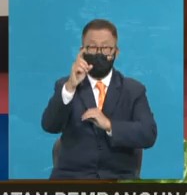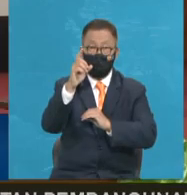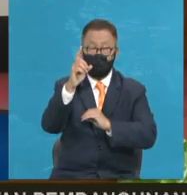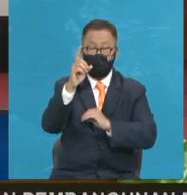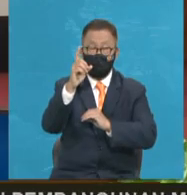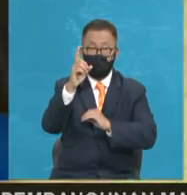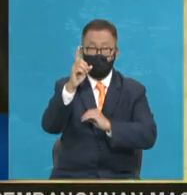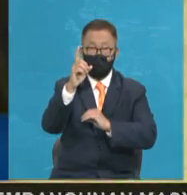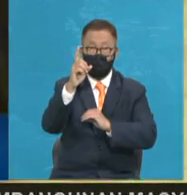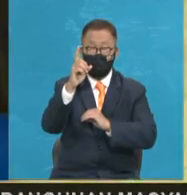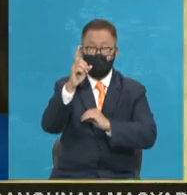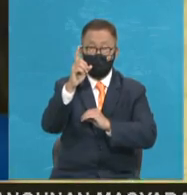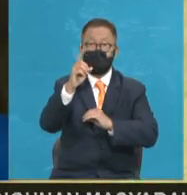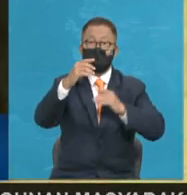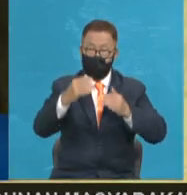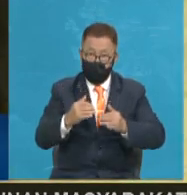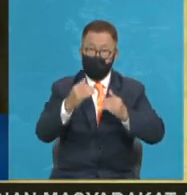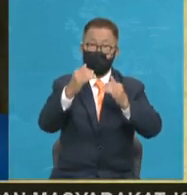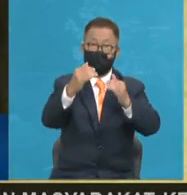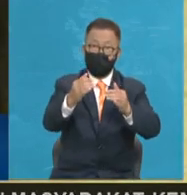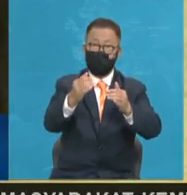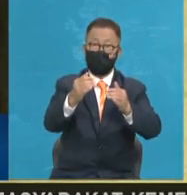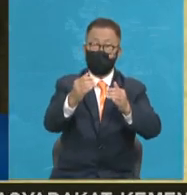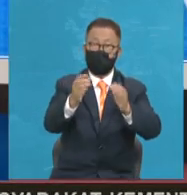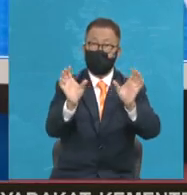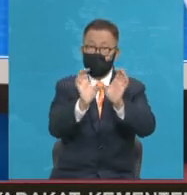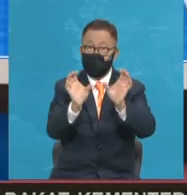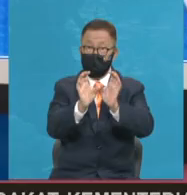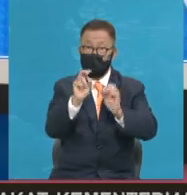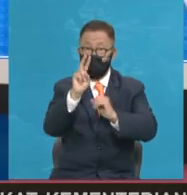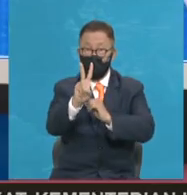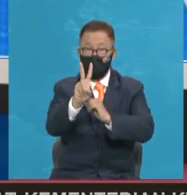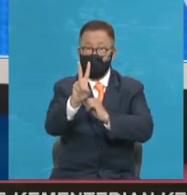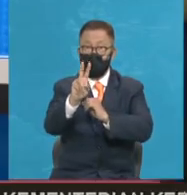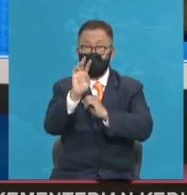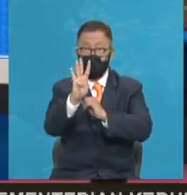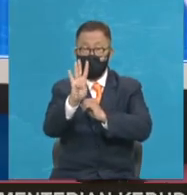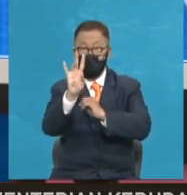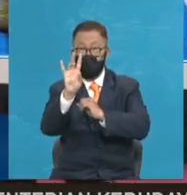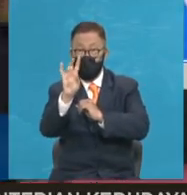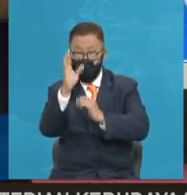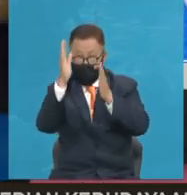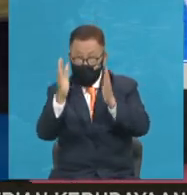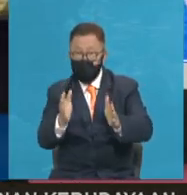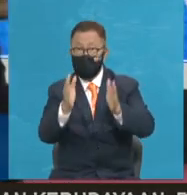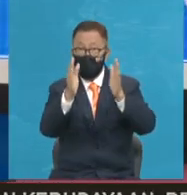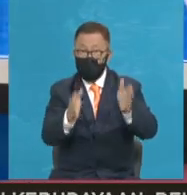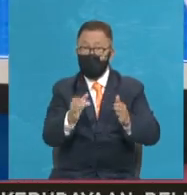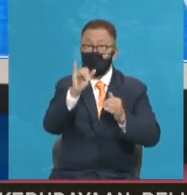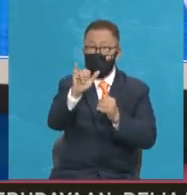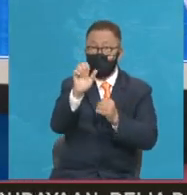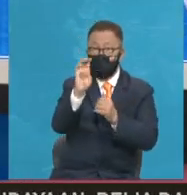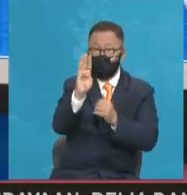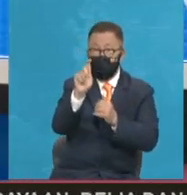lembaga pengelola Abdi menyempurnakan penyampaian hijau kepada seramai 247 graduan dari aib